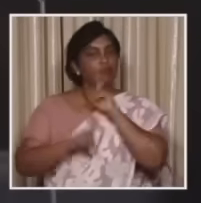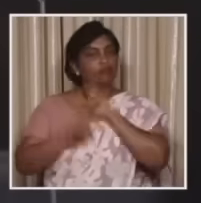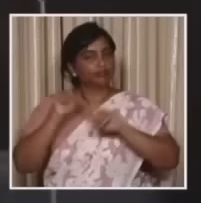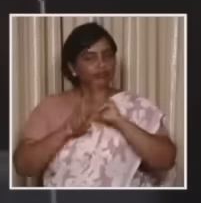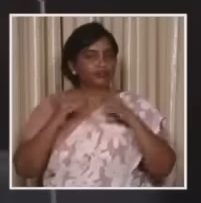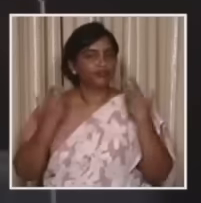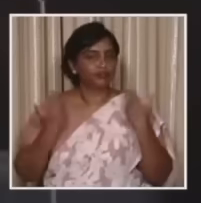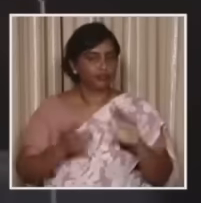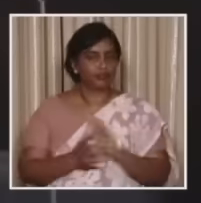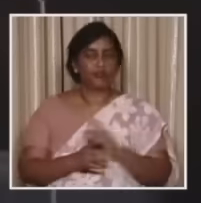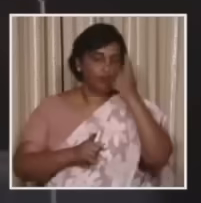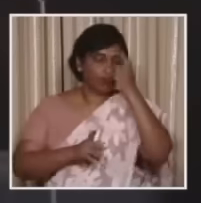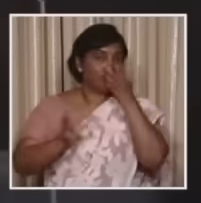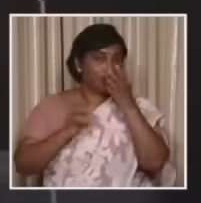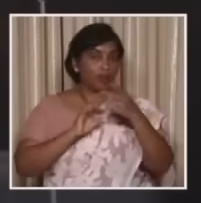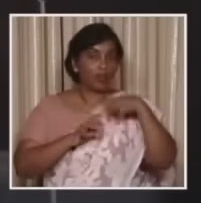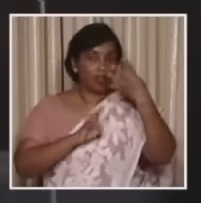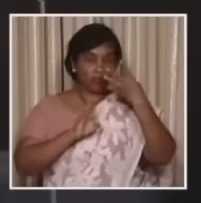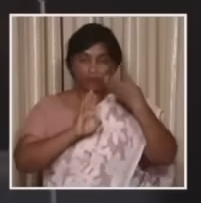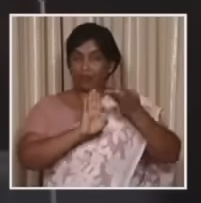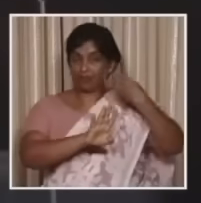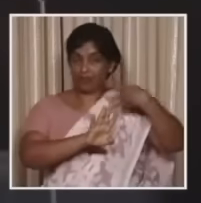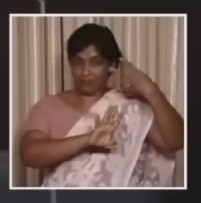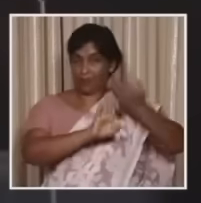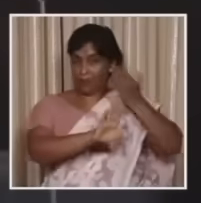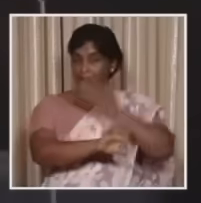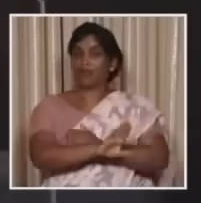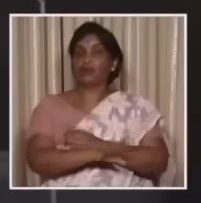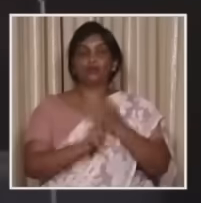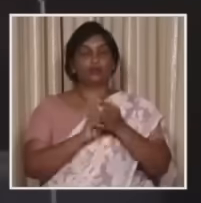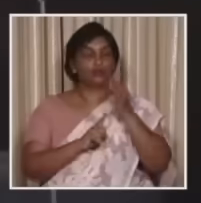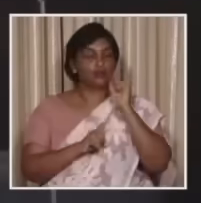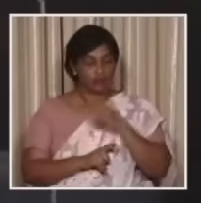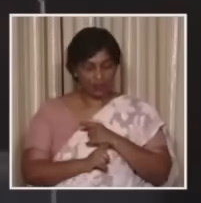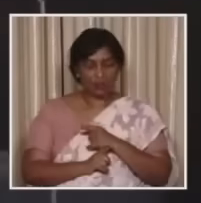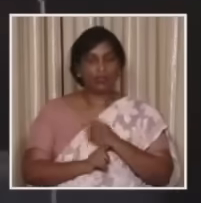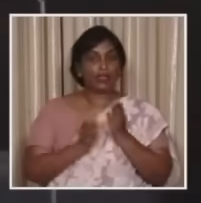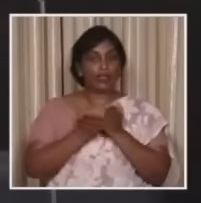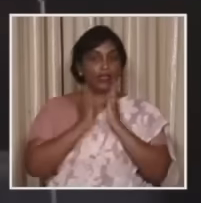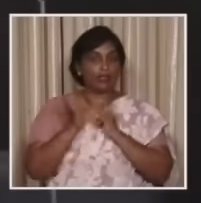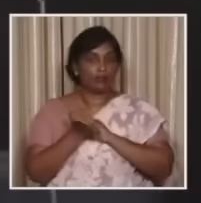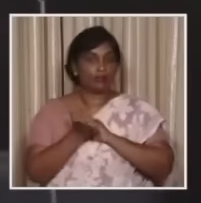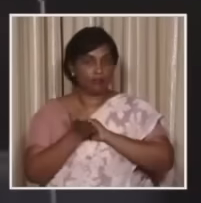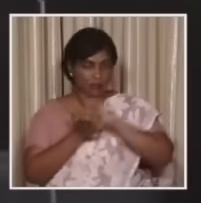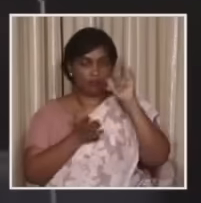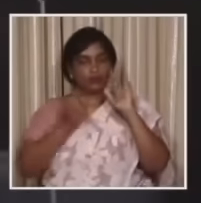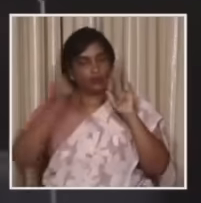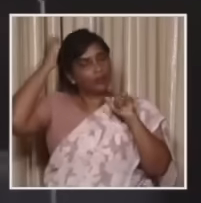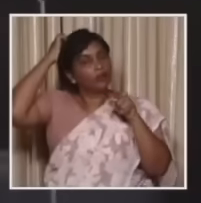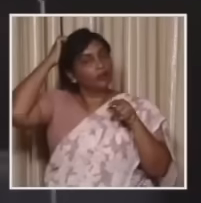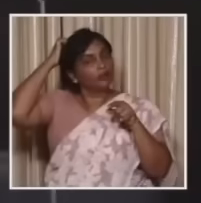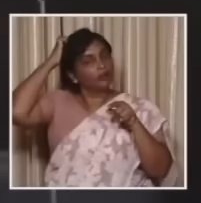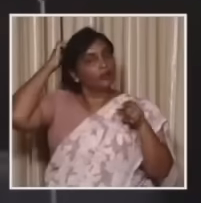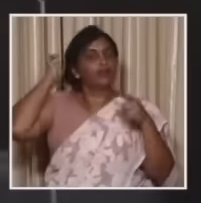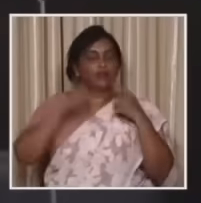තියෙනවා පාස්කු ප්‍රහාරයට දින 4කට විතර කලින් ඒ ජනාධිපති ඉන්දියාවට යන්න පිටත් වුණා ඒ